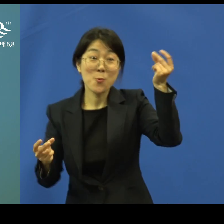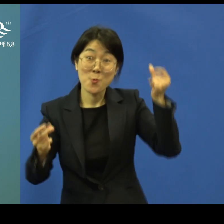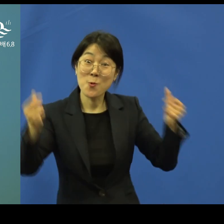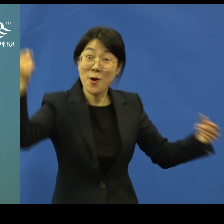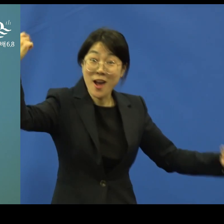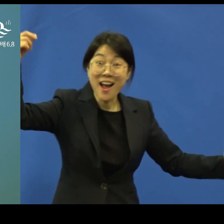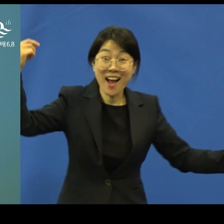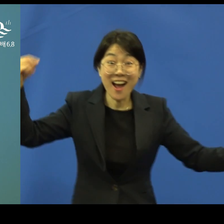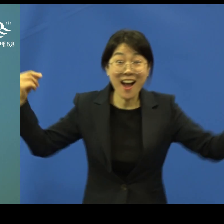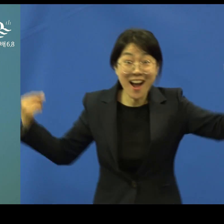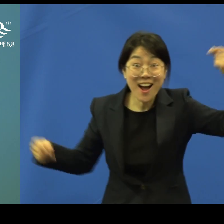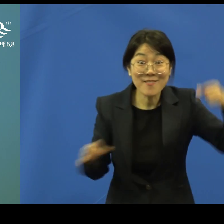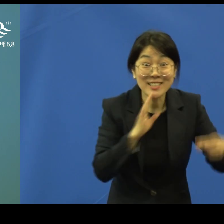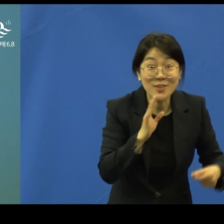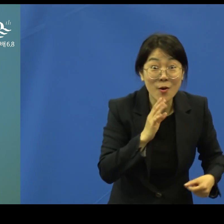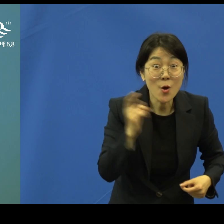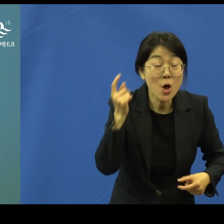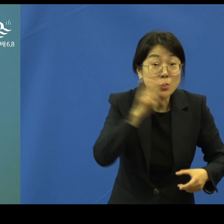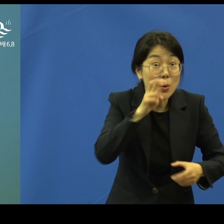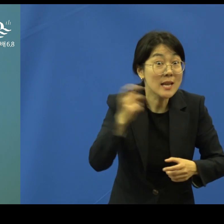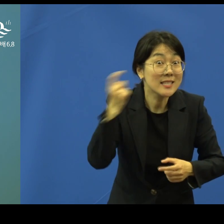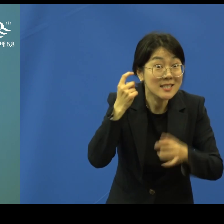찬양하면 춤을 추잖아요.